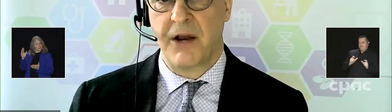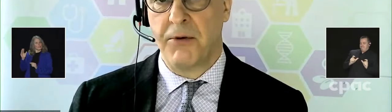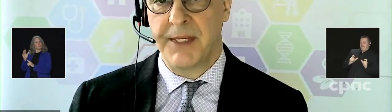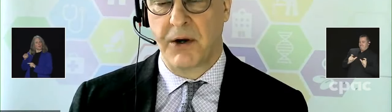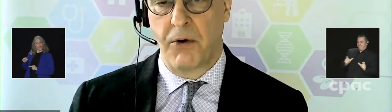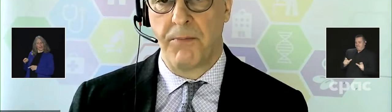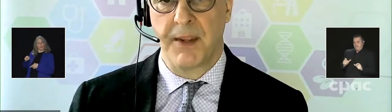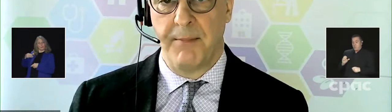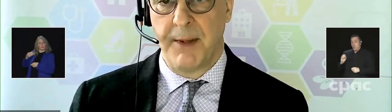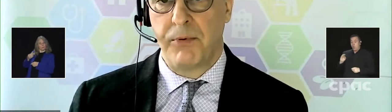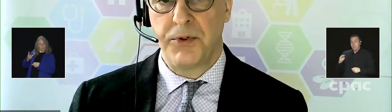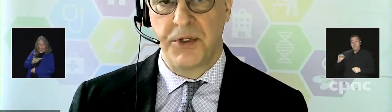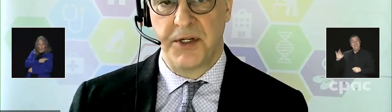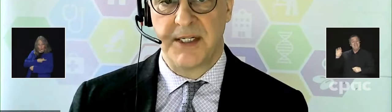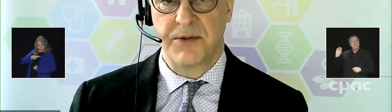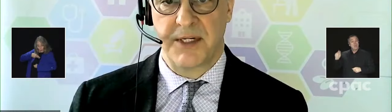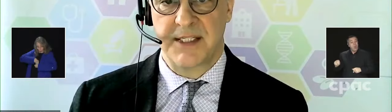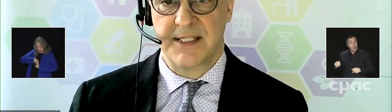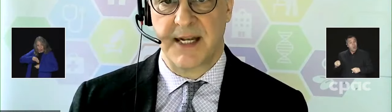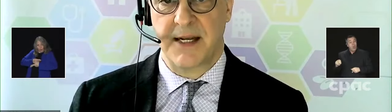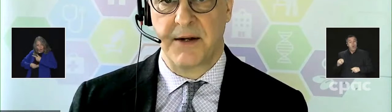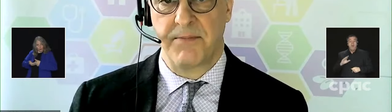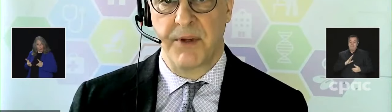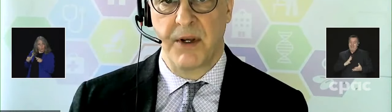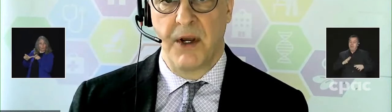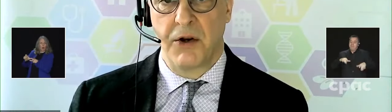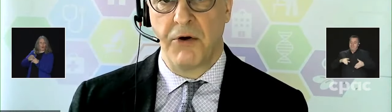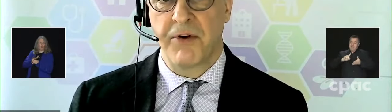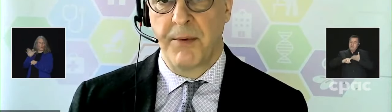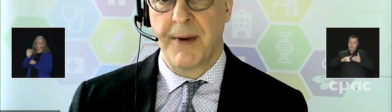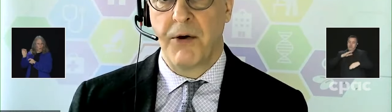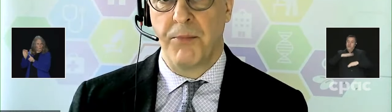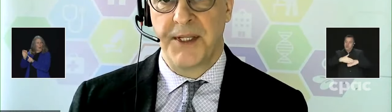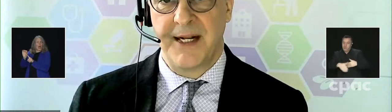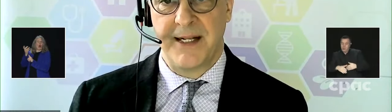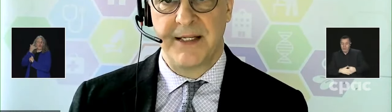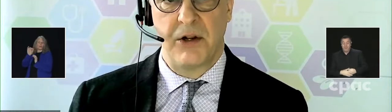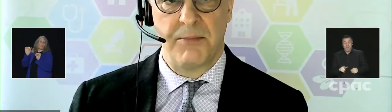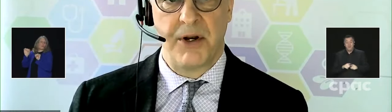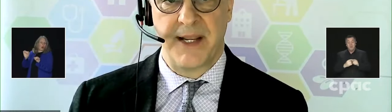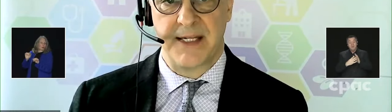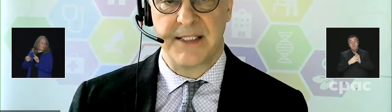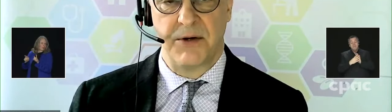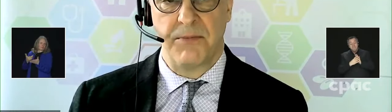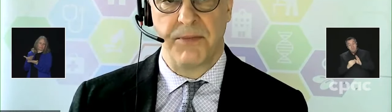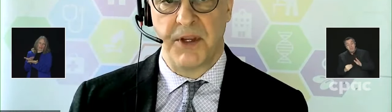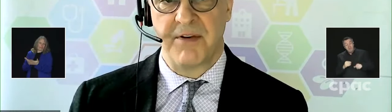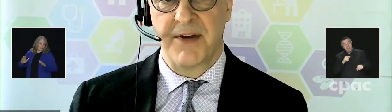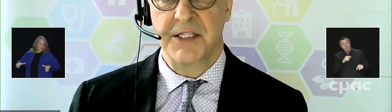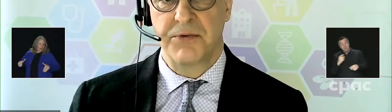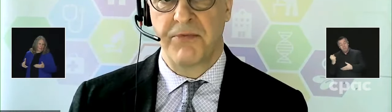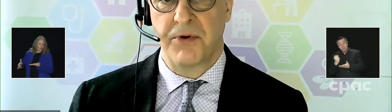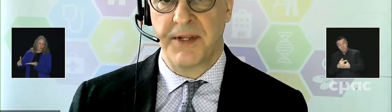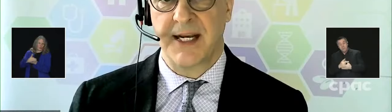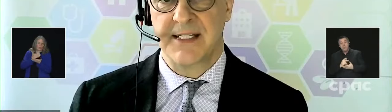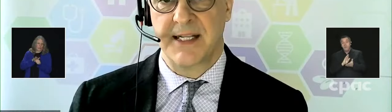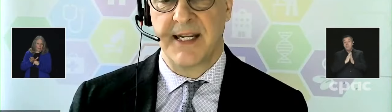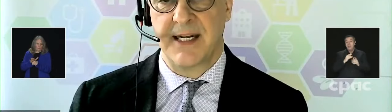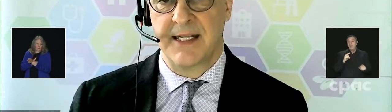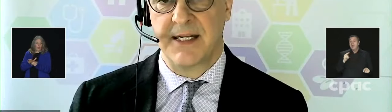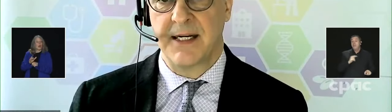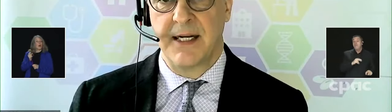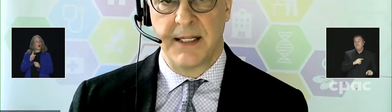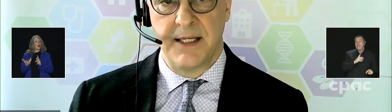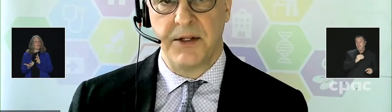le variant Omicron, mais plus de données sont nécessaires. Conformément aux modalités de l'homologation, Novavax doit fournir à